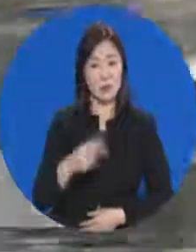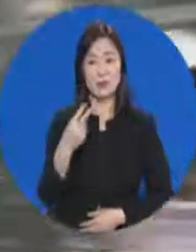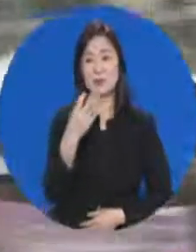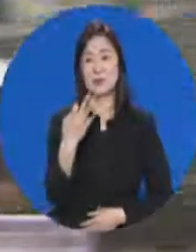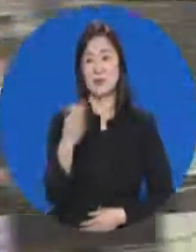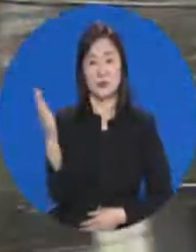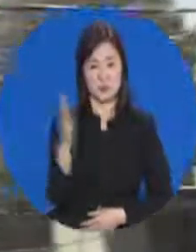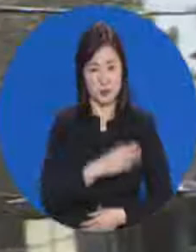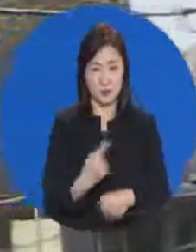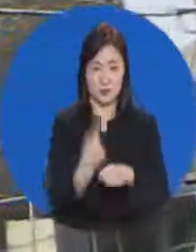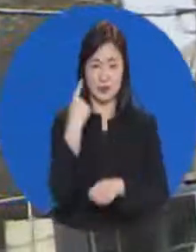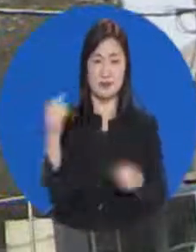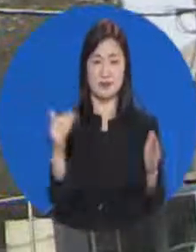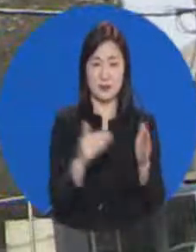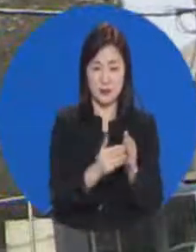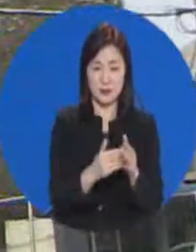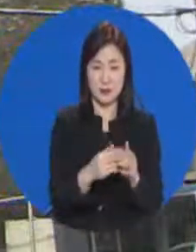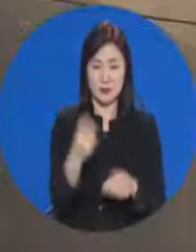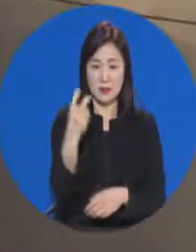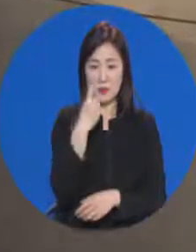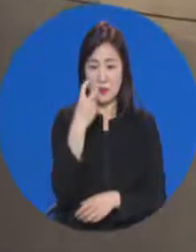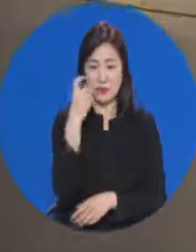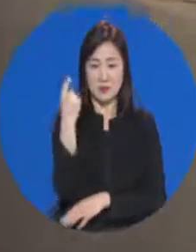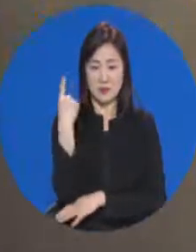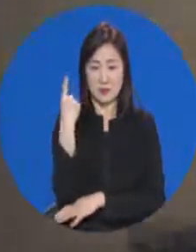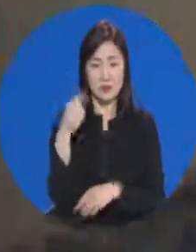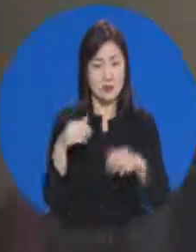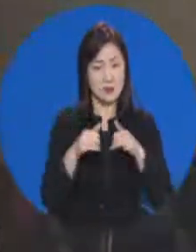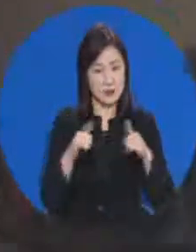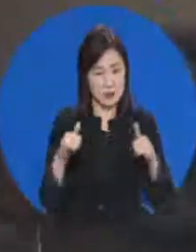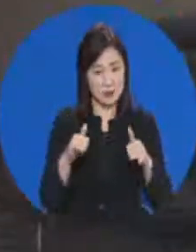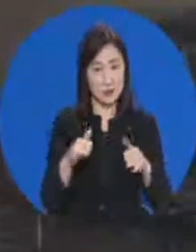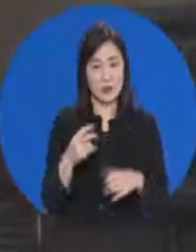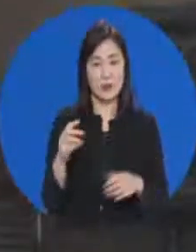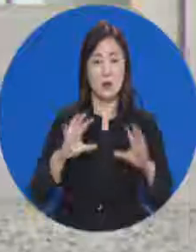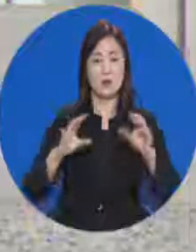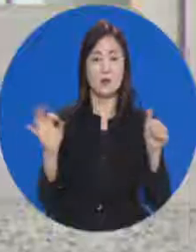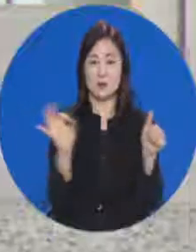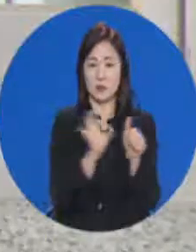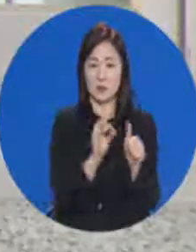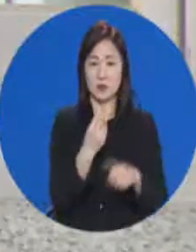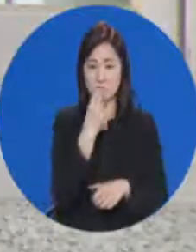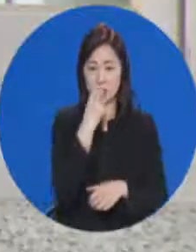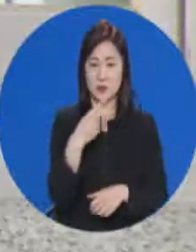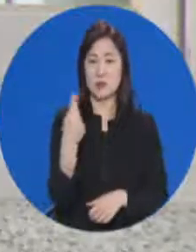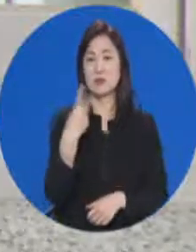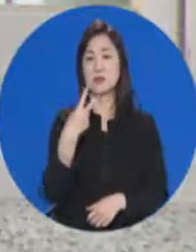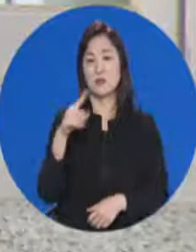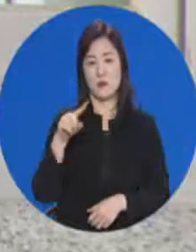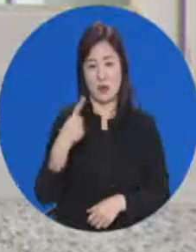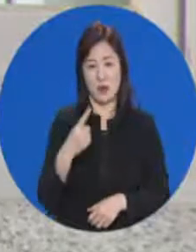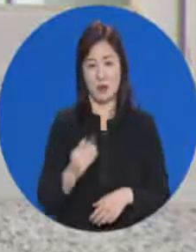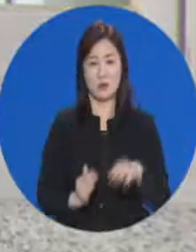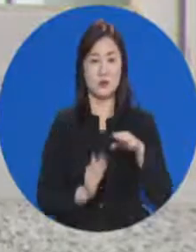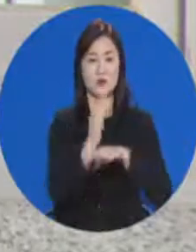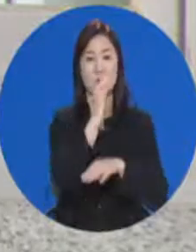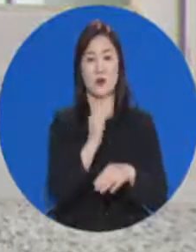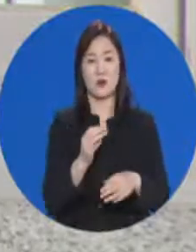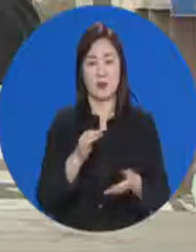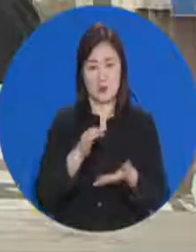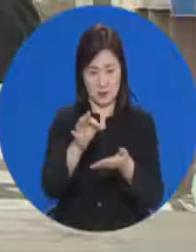2014년부터 지난해까지 관리사무소 직원들의 국민연금 보험료 등의 명목으로 2,100여만 원이 과다 청구됐던